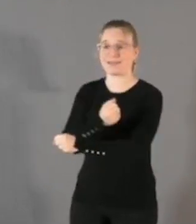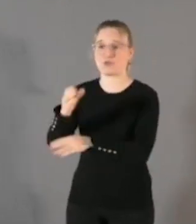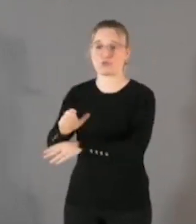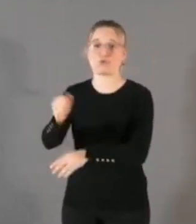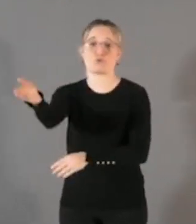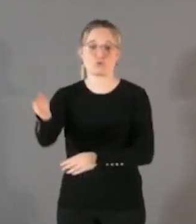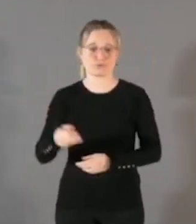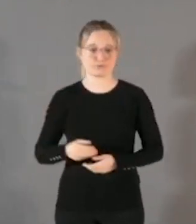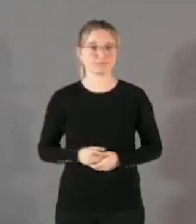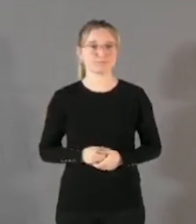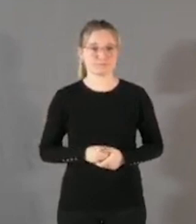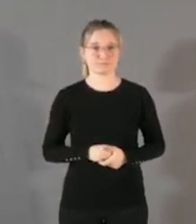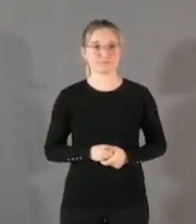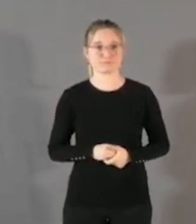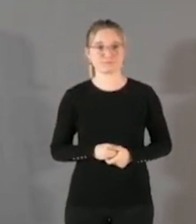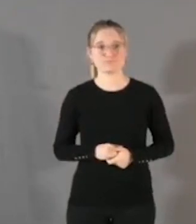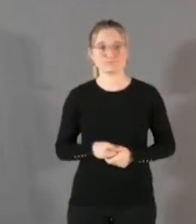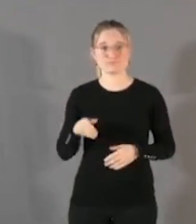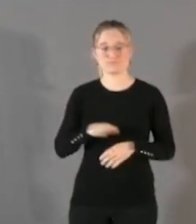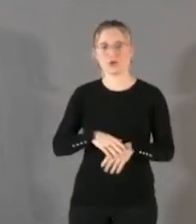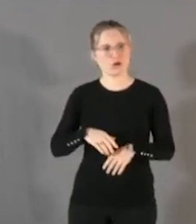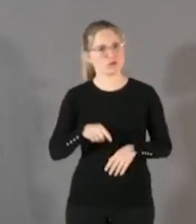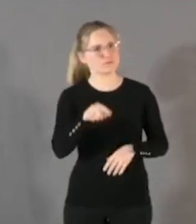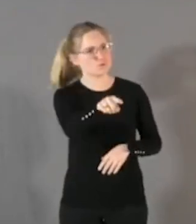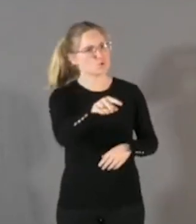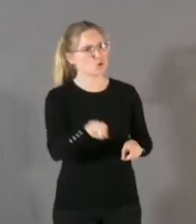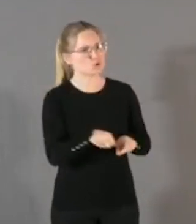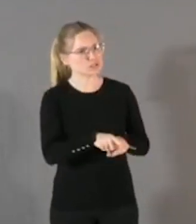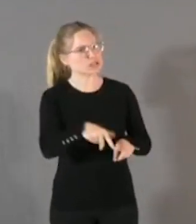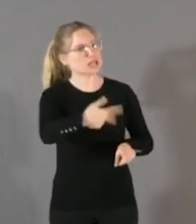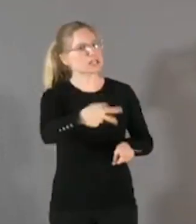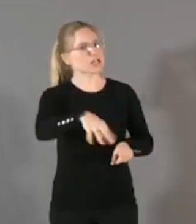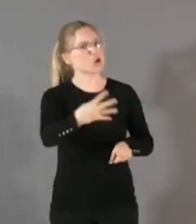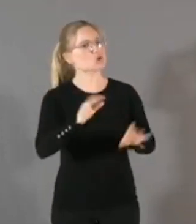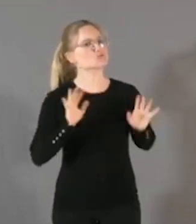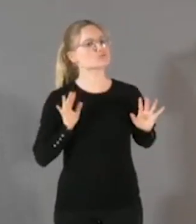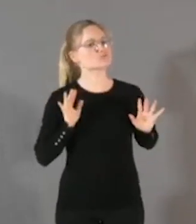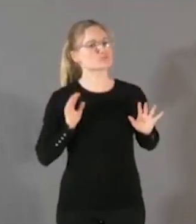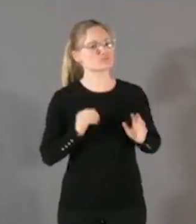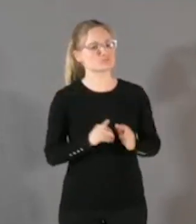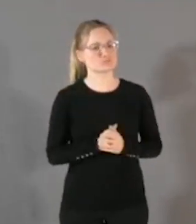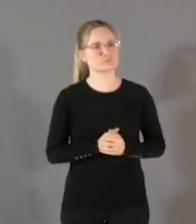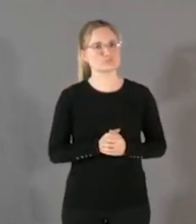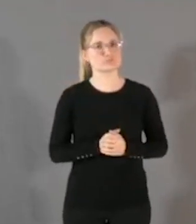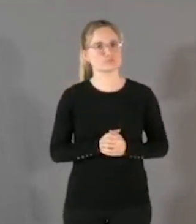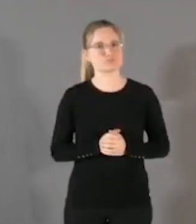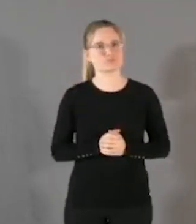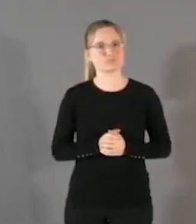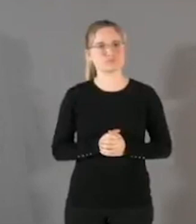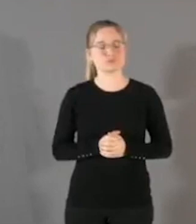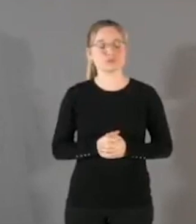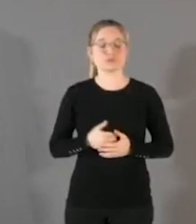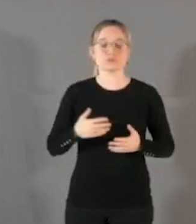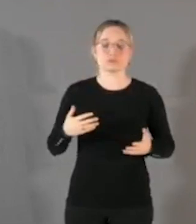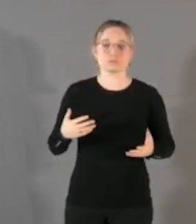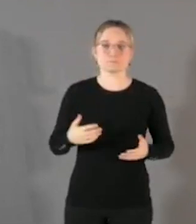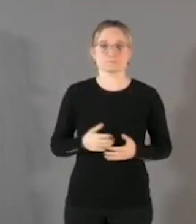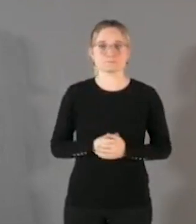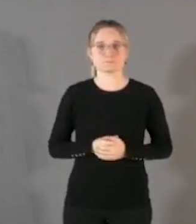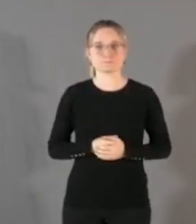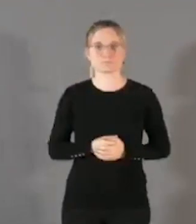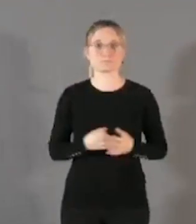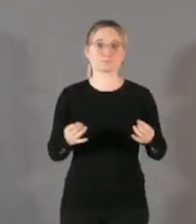Et pourtant... Et comme vous l'avez fait aussi dans le 13-14. Et pourtant... Et comme vous l'avez fait aussi dans le 13-14. Mais ils oublient un peu. C'est une forme de